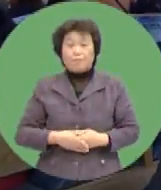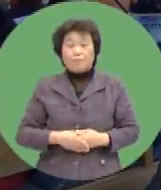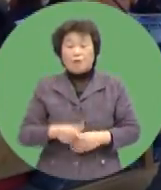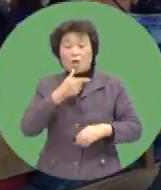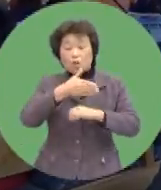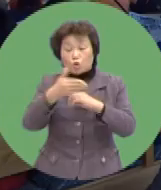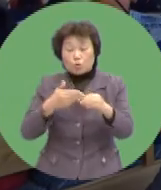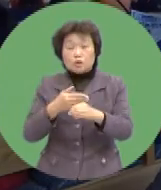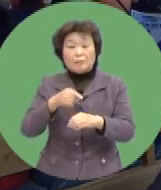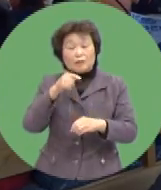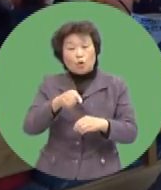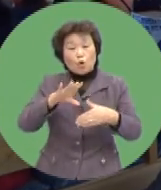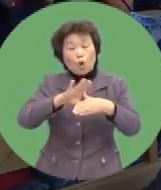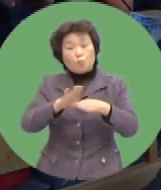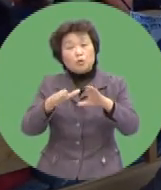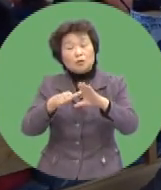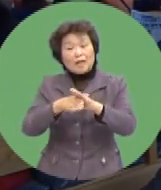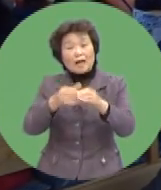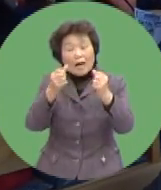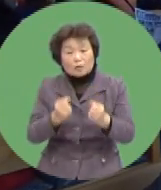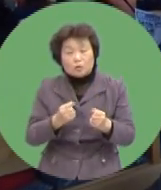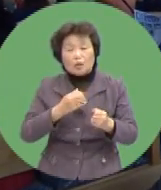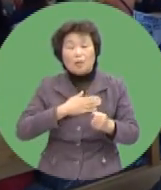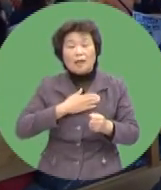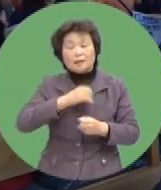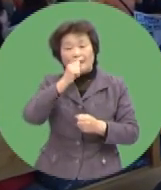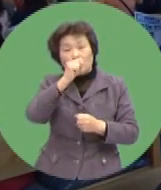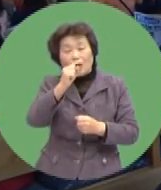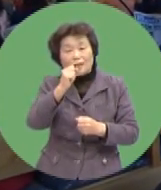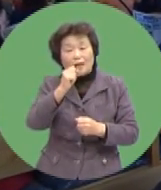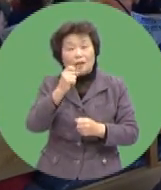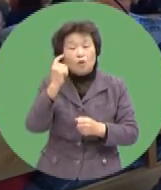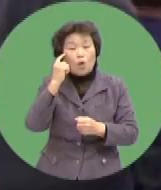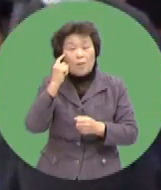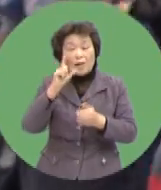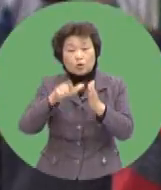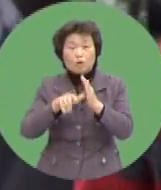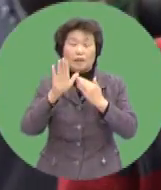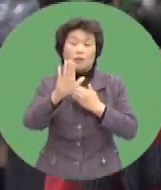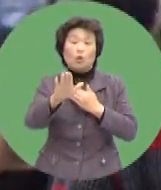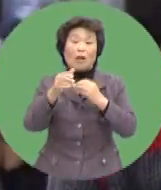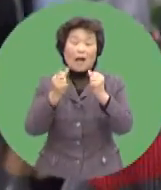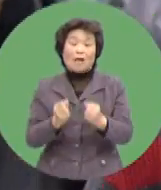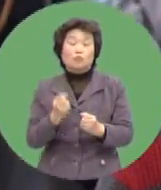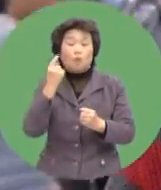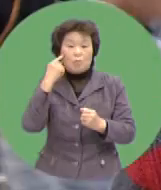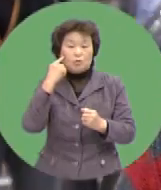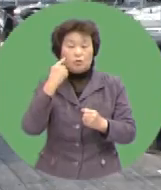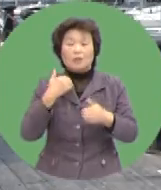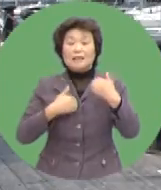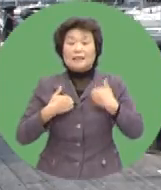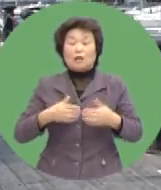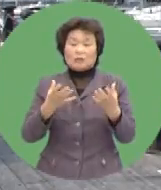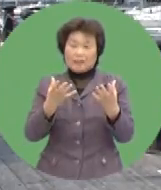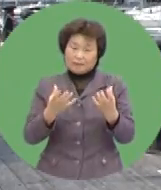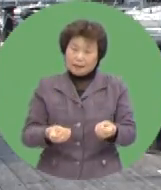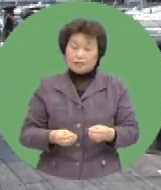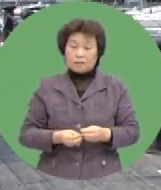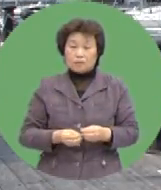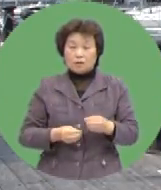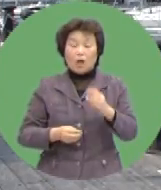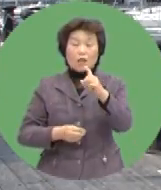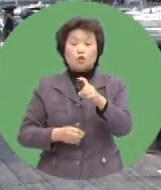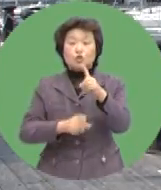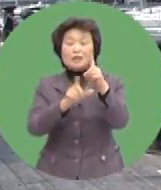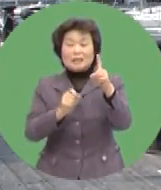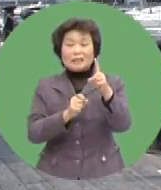徳島にはこんな文化があるっていうのが分かってよかったなって思える時があるんじゃないかなと。 楽しかったです。 11月